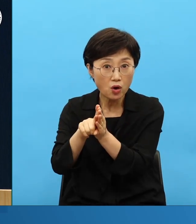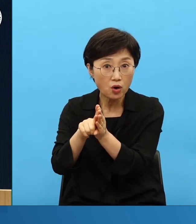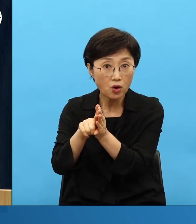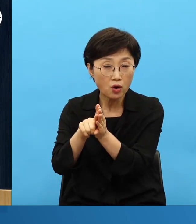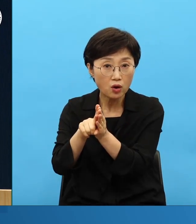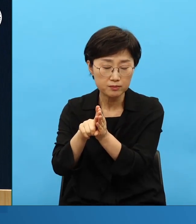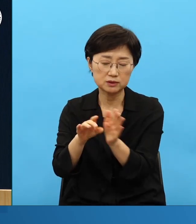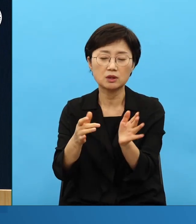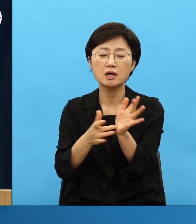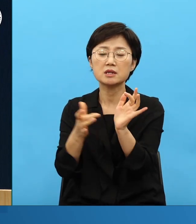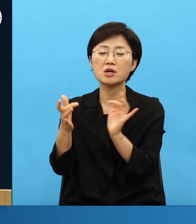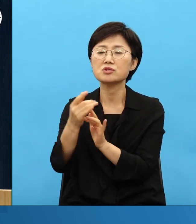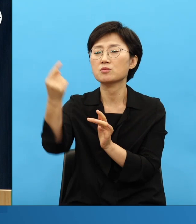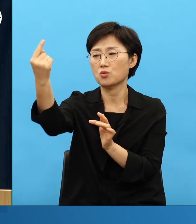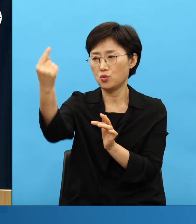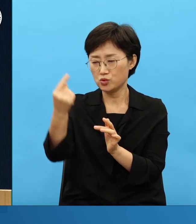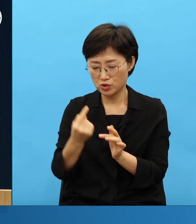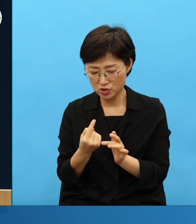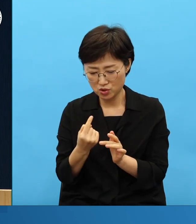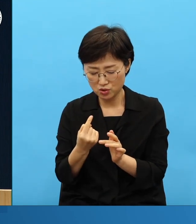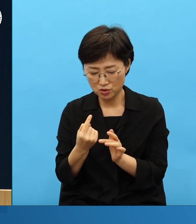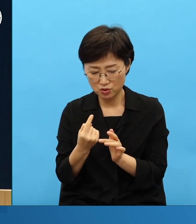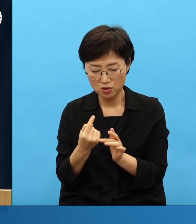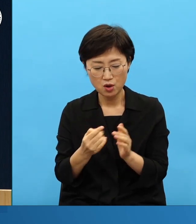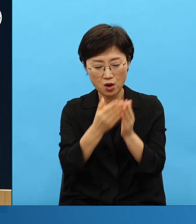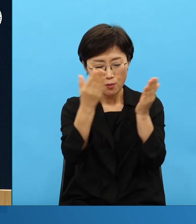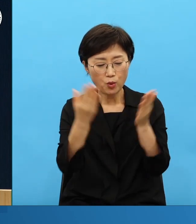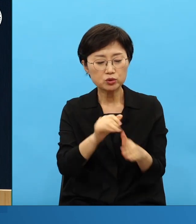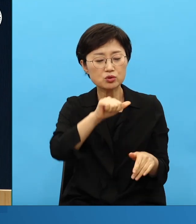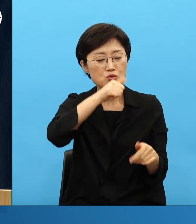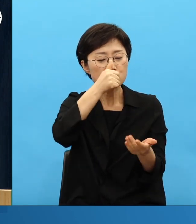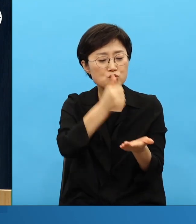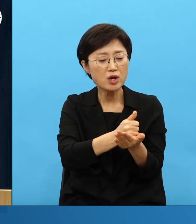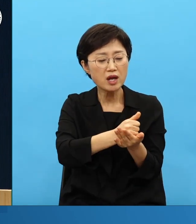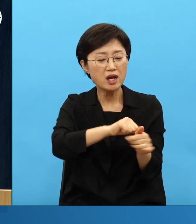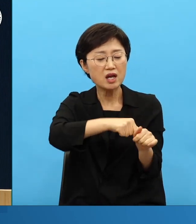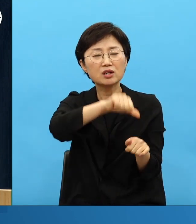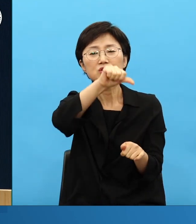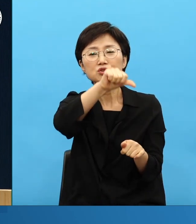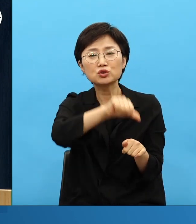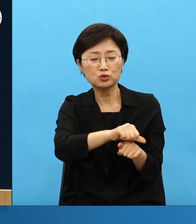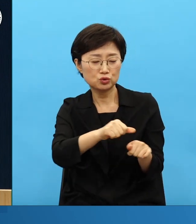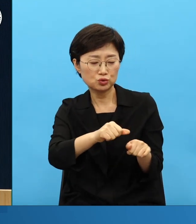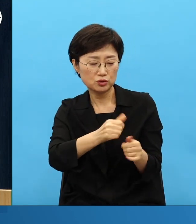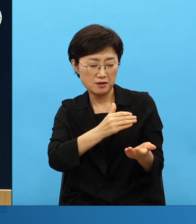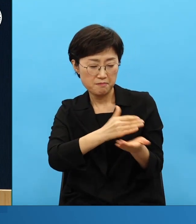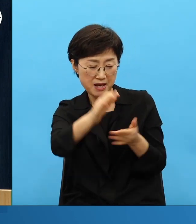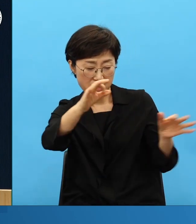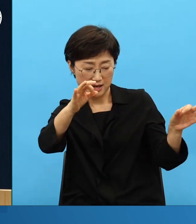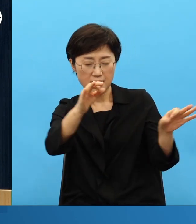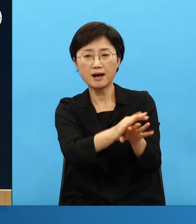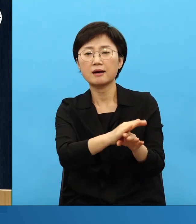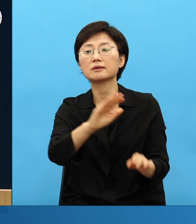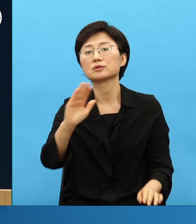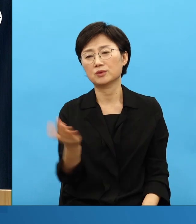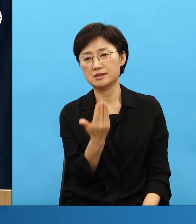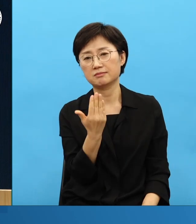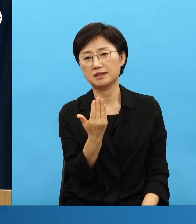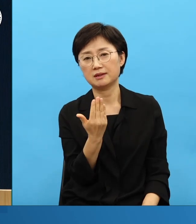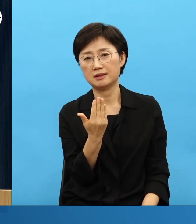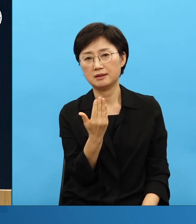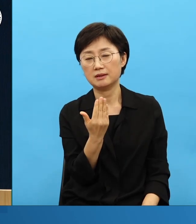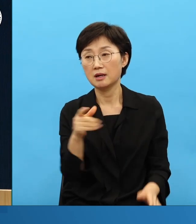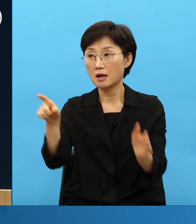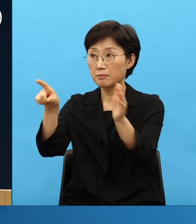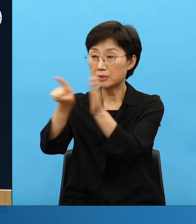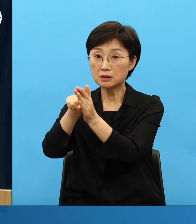저주를요 다 끝낸 겁니다. He completely brought to an 믿으셔야 end 돼요. all 안 그러면 curses 여러분 and 운명 절대 disasters. 바뀌지 않아요. You must believe it, otherwise you will not change your fate and destiny.